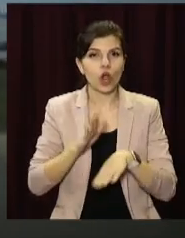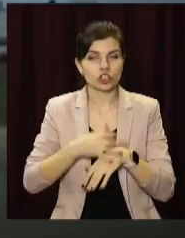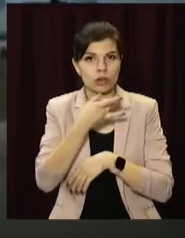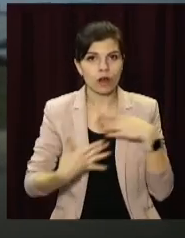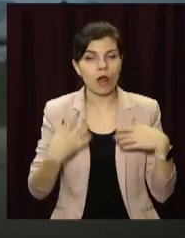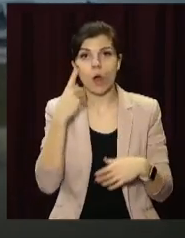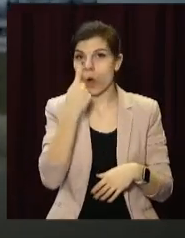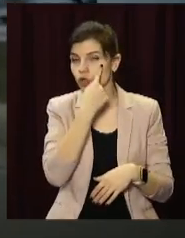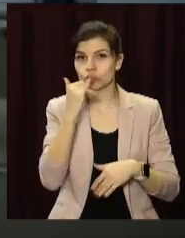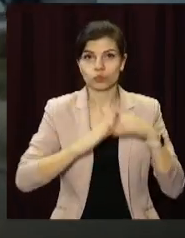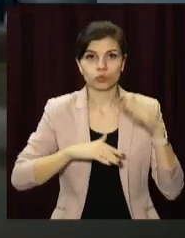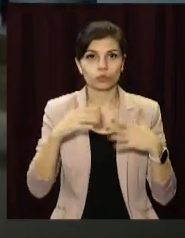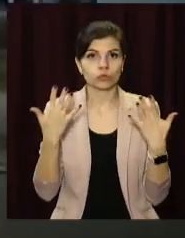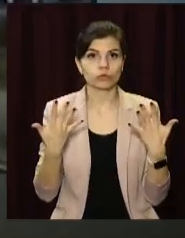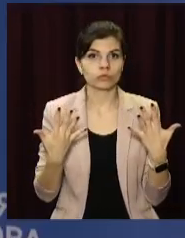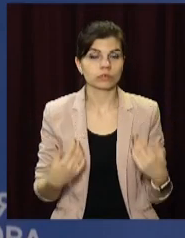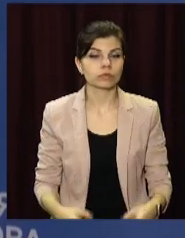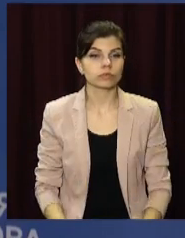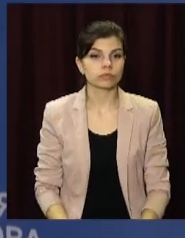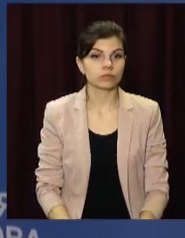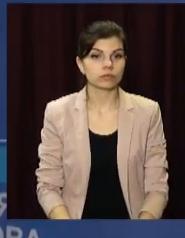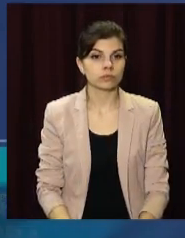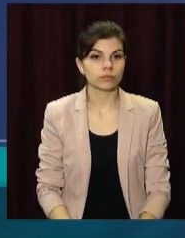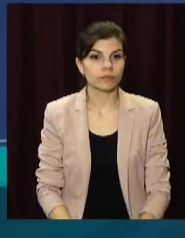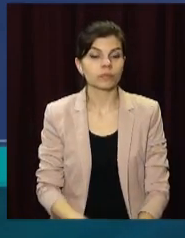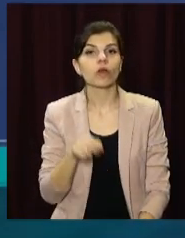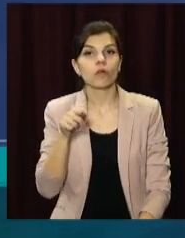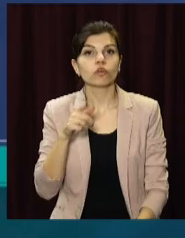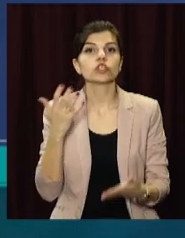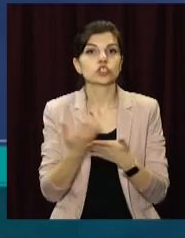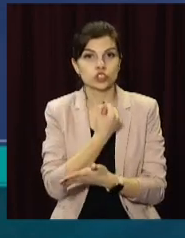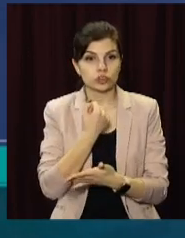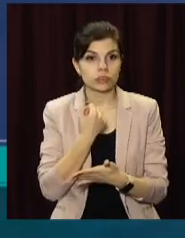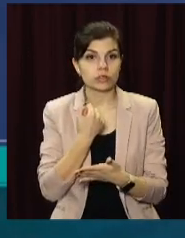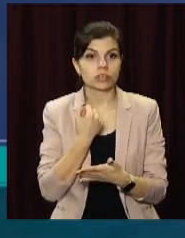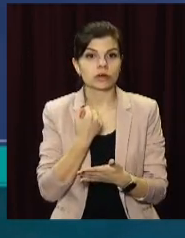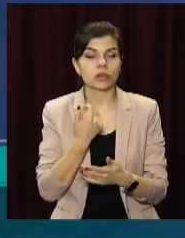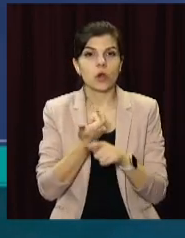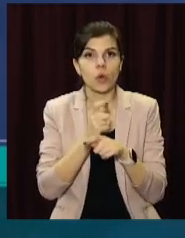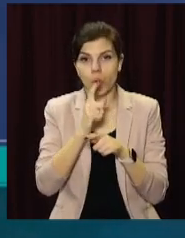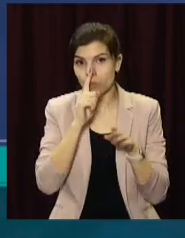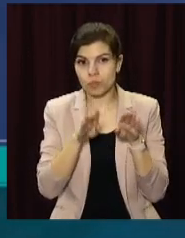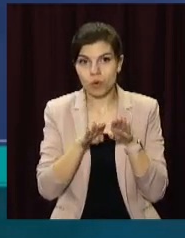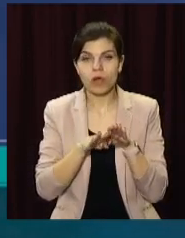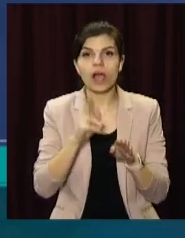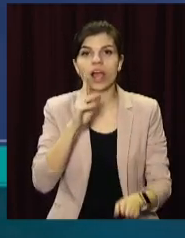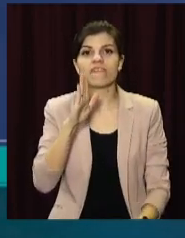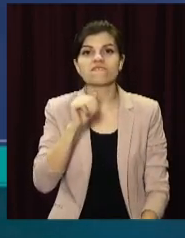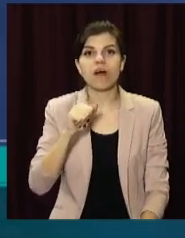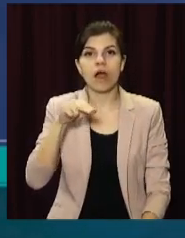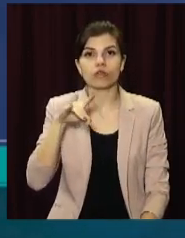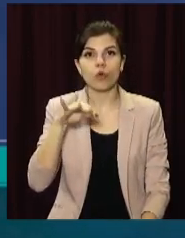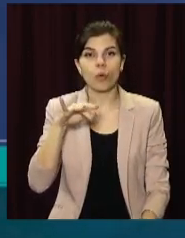і отримав тяжкі поранення очей та рук. Вони знайшли предмет, дуже схожий на квадрокоптер. З